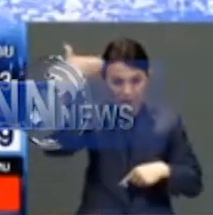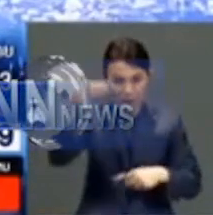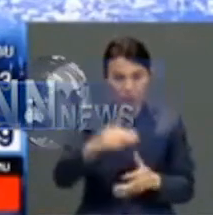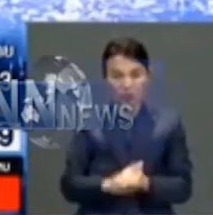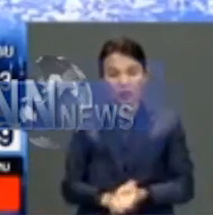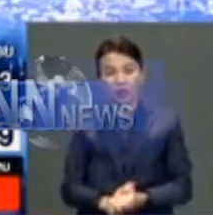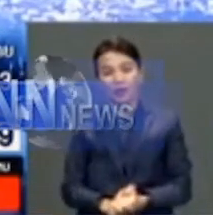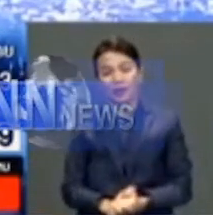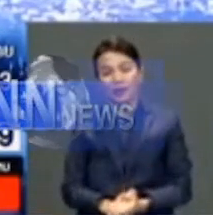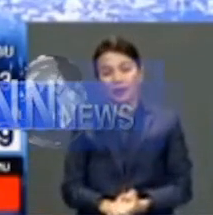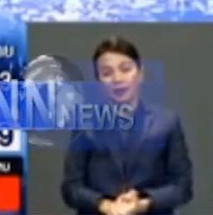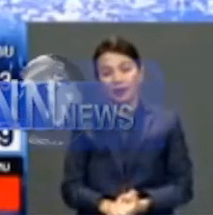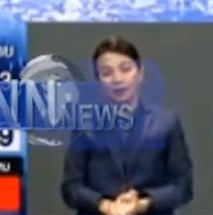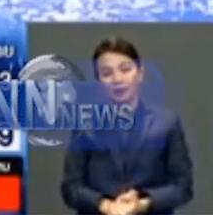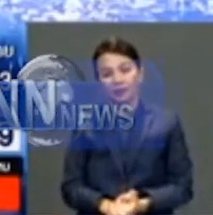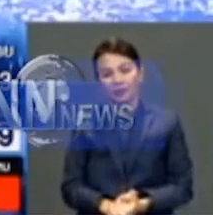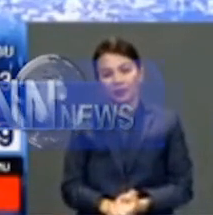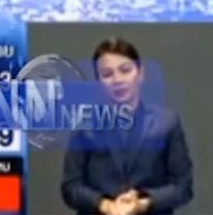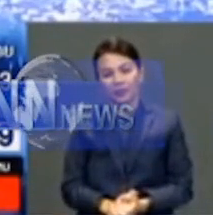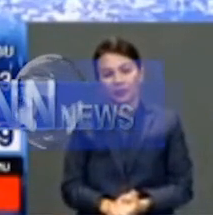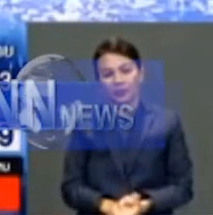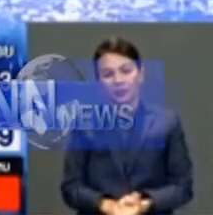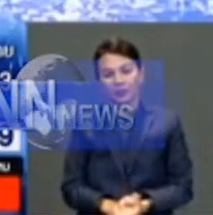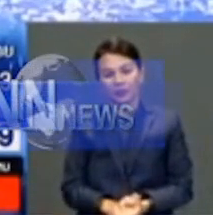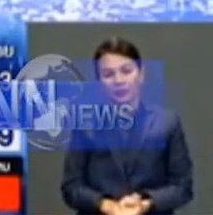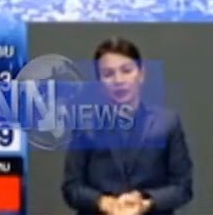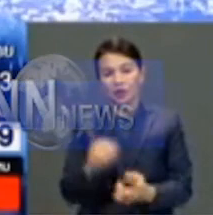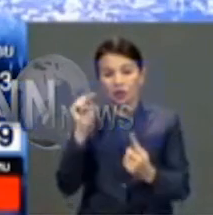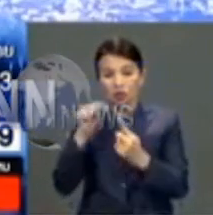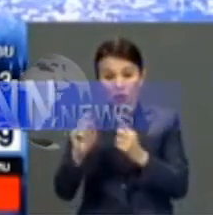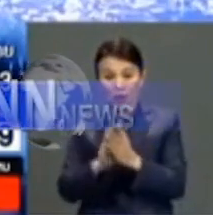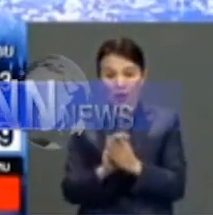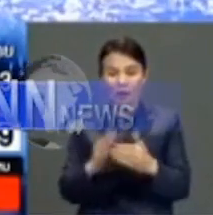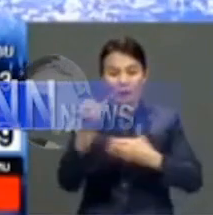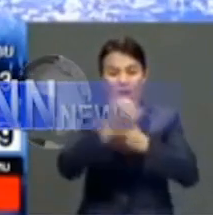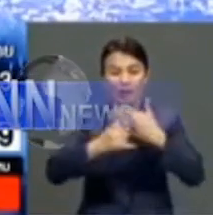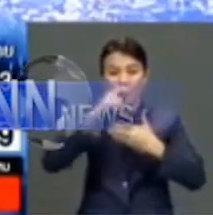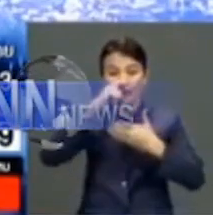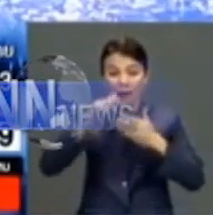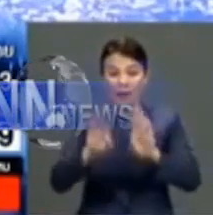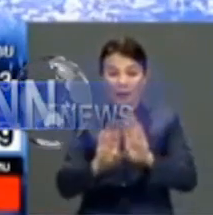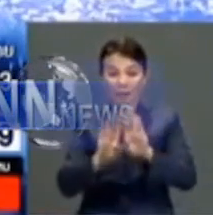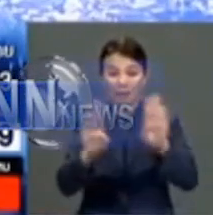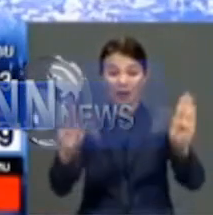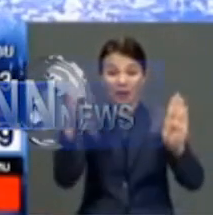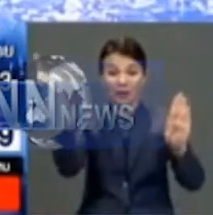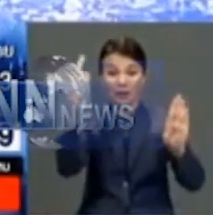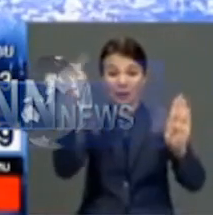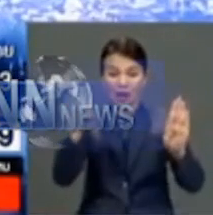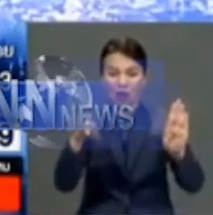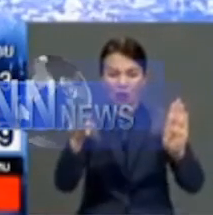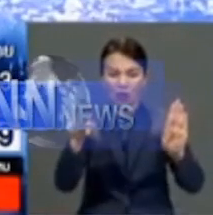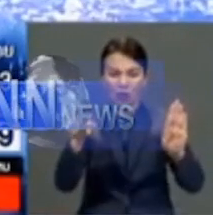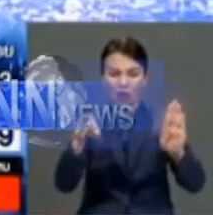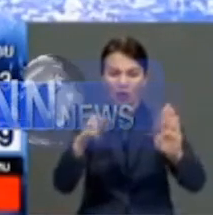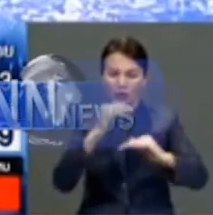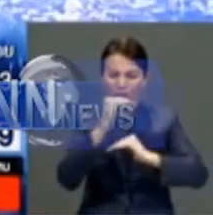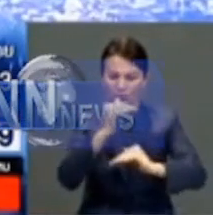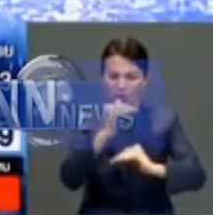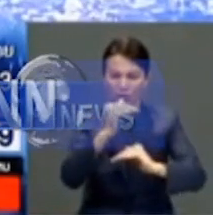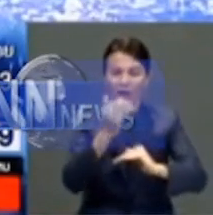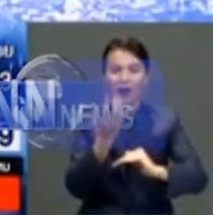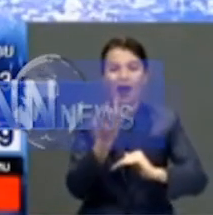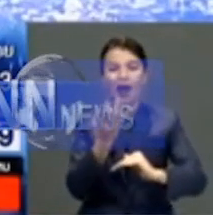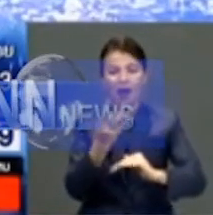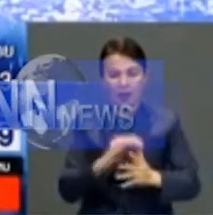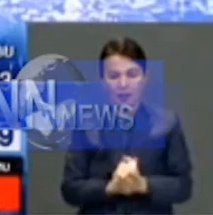ที่มีความเสี่ยงต่อการแพร่ระบาดของโรคไปในหลายพื้นที่นะคะสาระสำคัญก็จะเป็นการผ่อนปรนระยะที่4นะคะประกอบด้วย